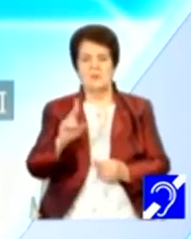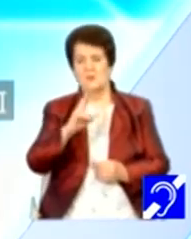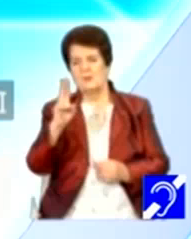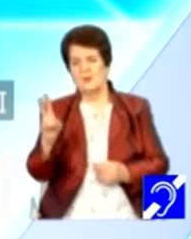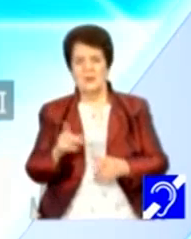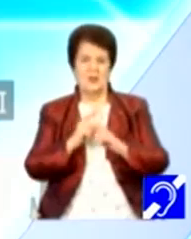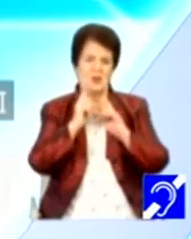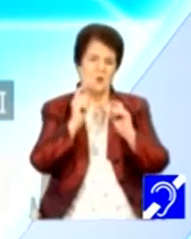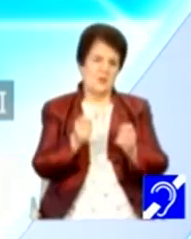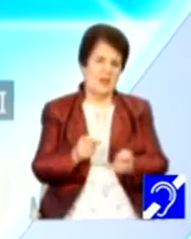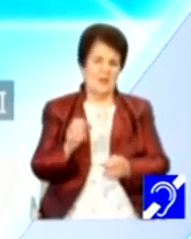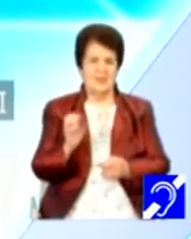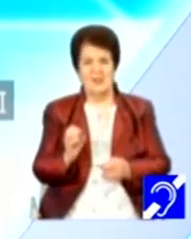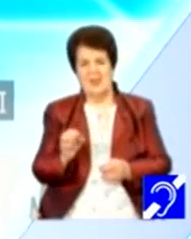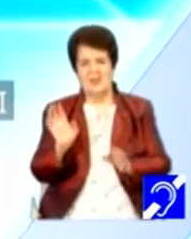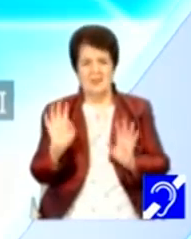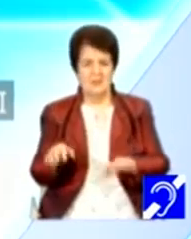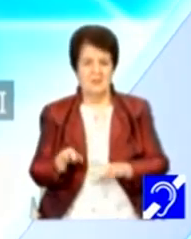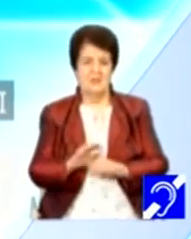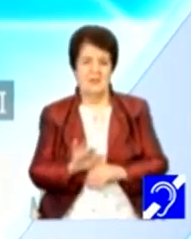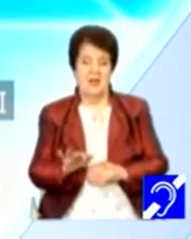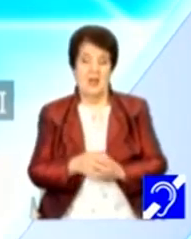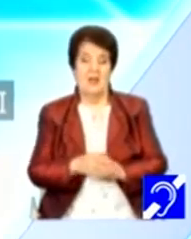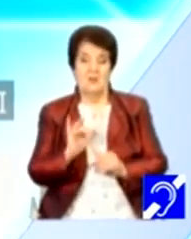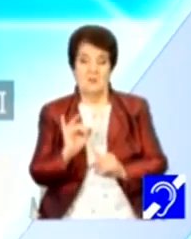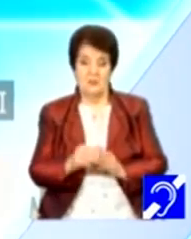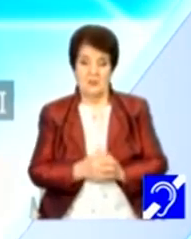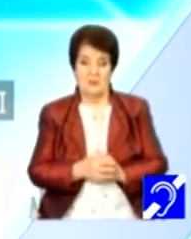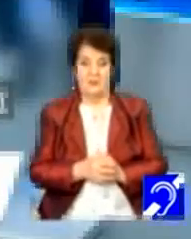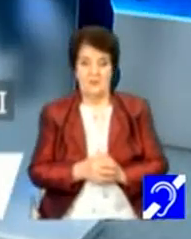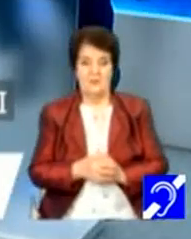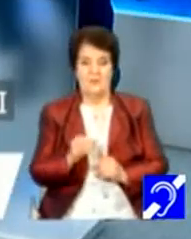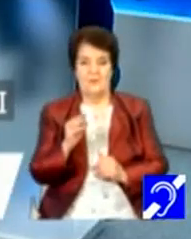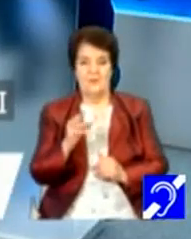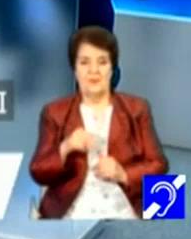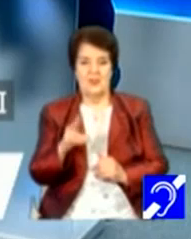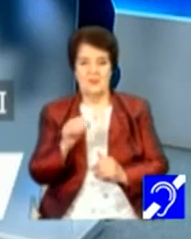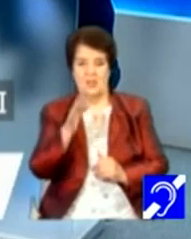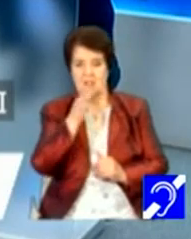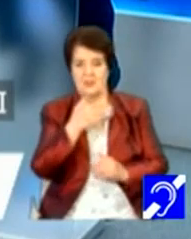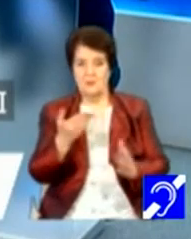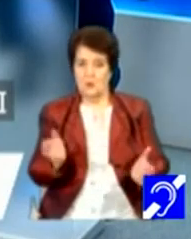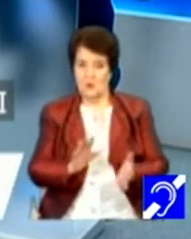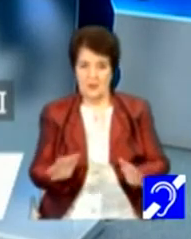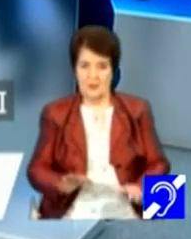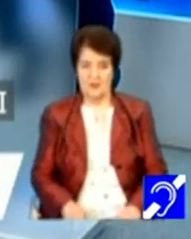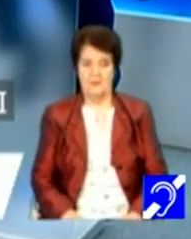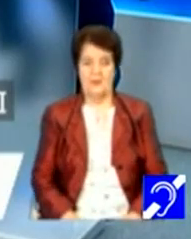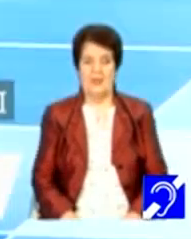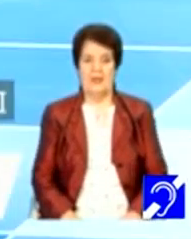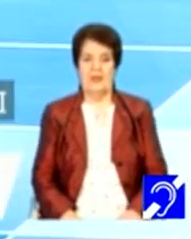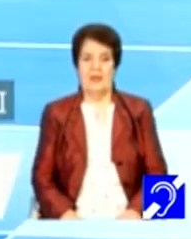cine, că, mă rog, da. Și mulțumesc, deja nu mai aveți timp, s-a expirat